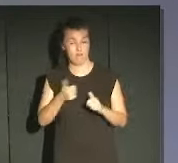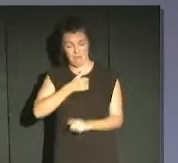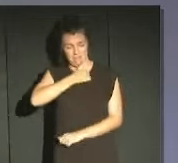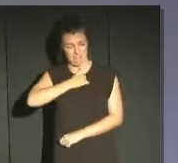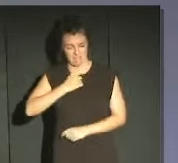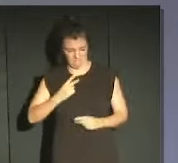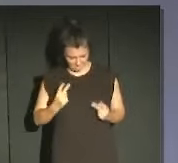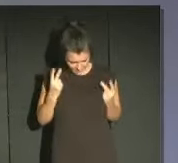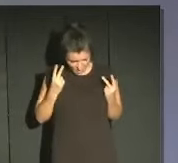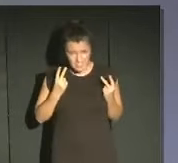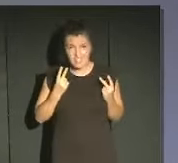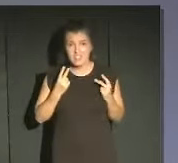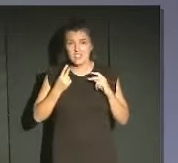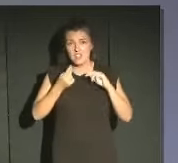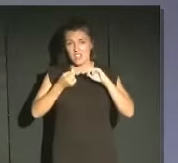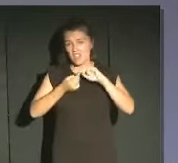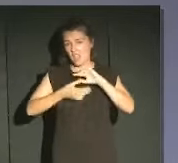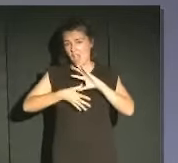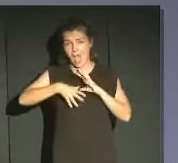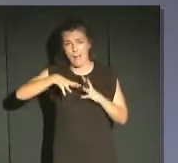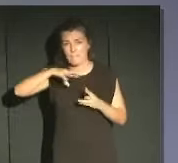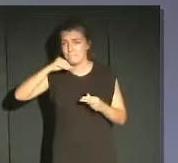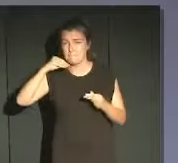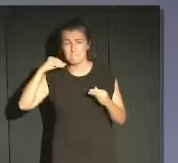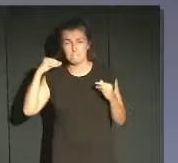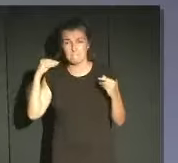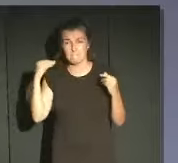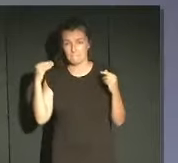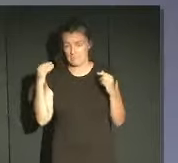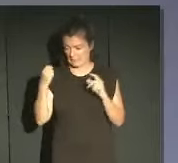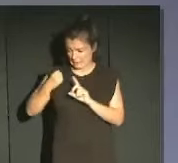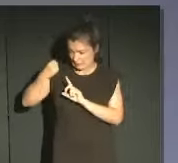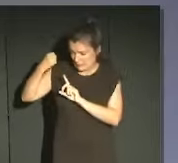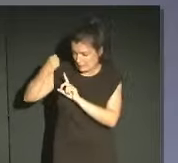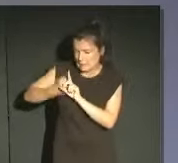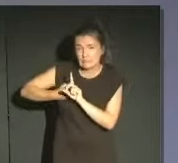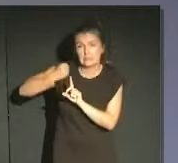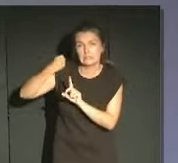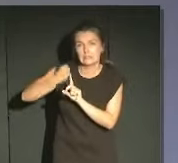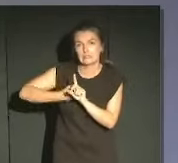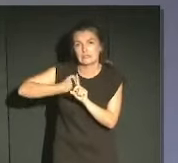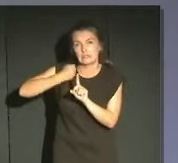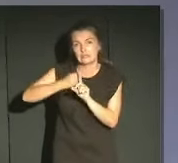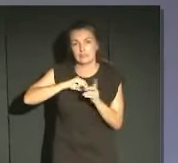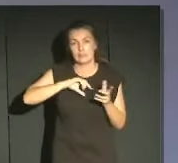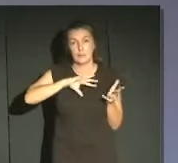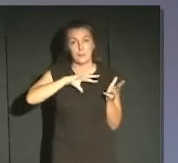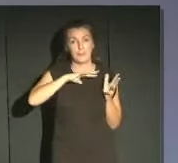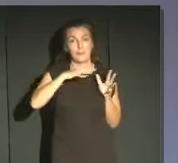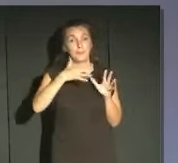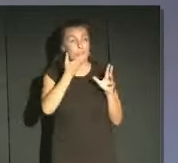leur âme pour que cette Europe soit aujourd'hui tout ce qu'elle